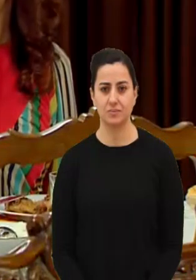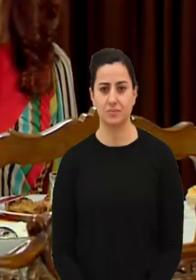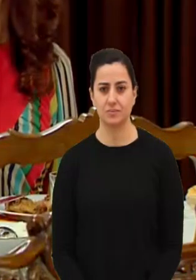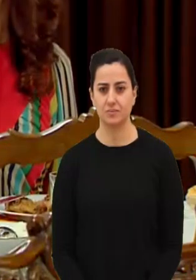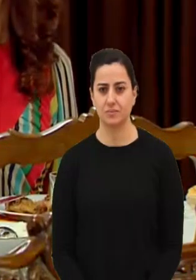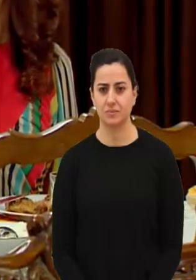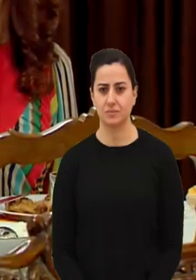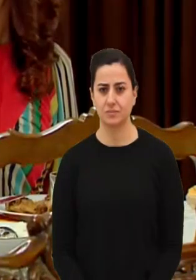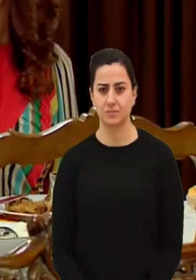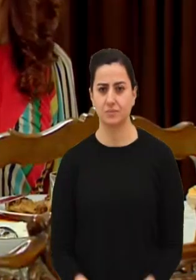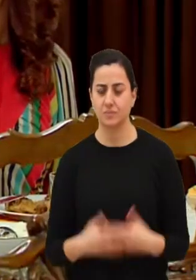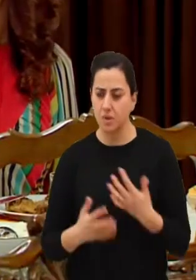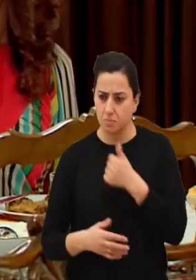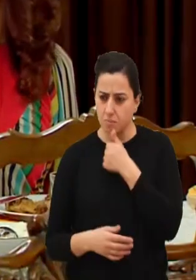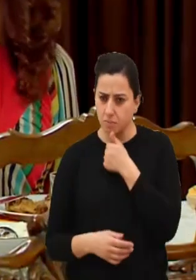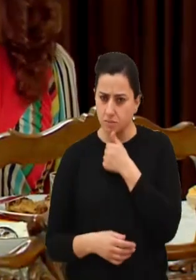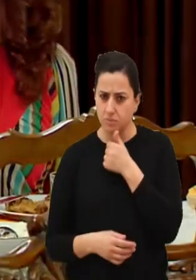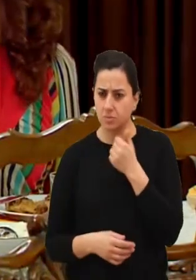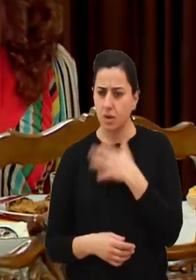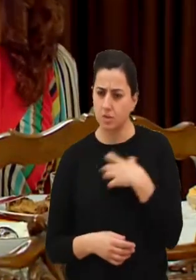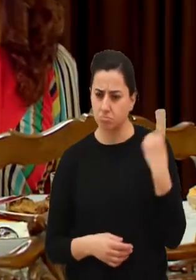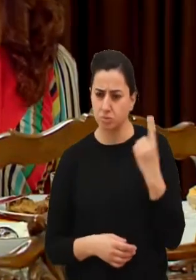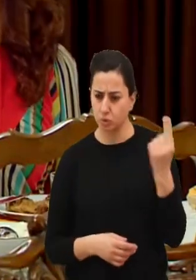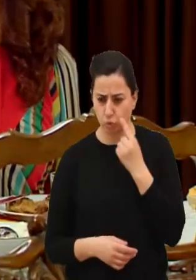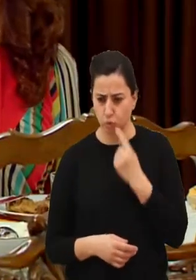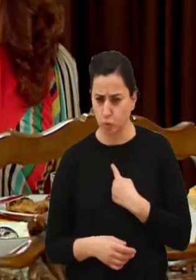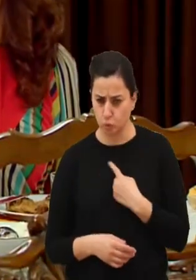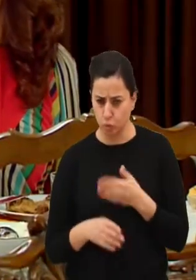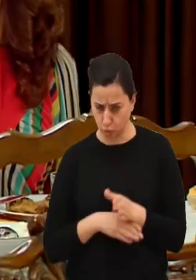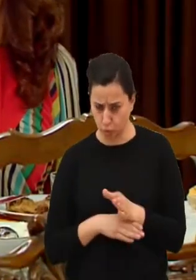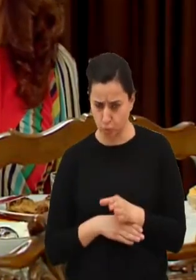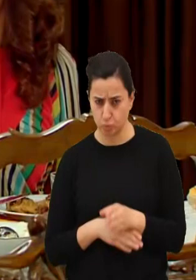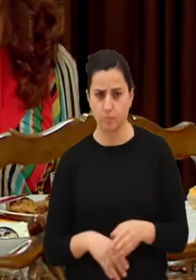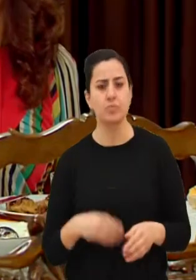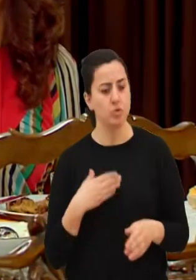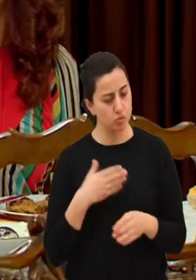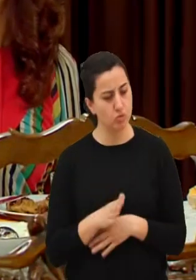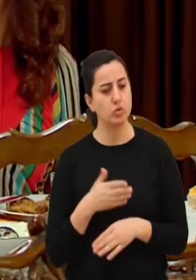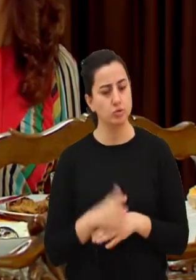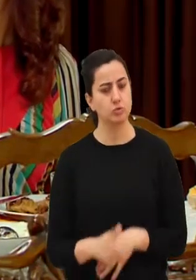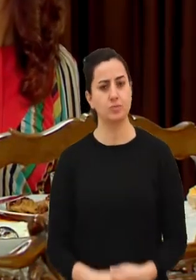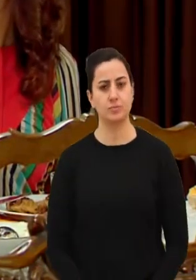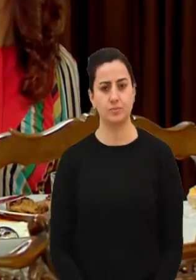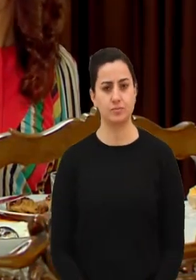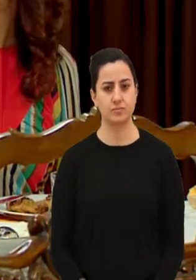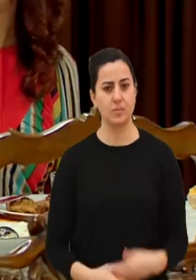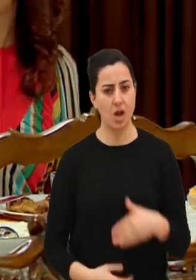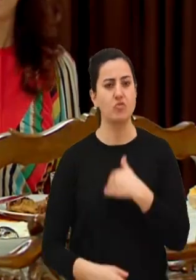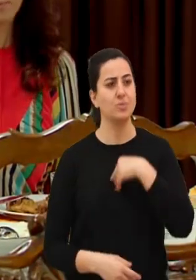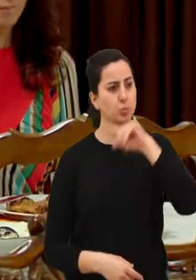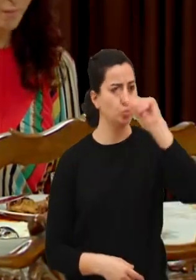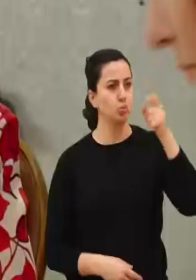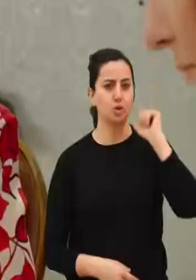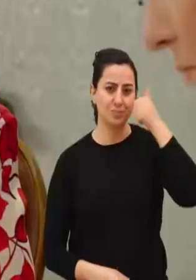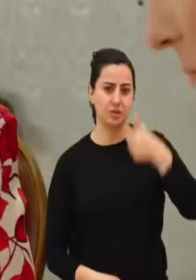Ya babacığım annem bir şey söyledi. Doğru mu? Doğru kızım. Avukat